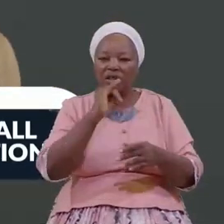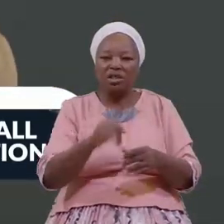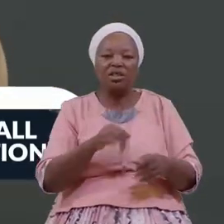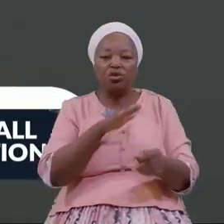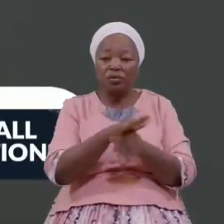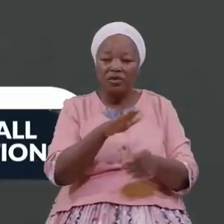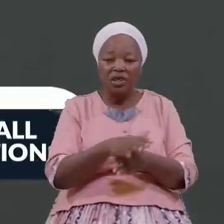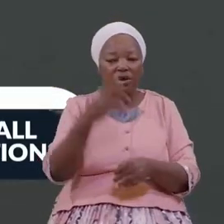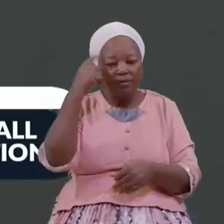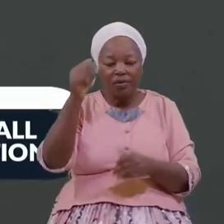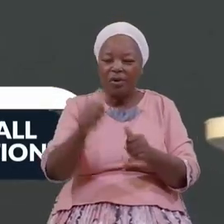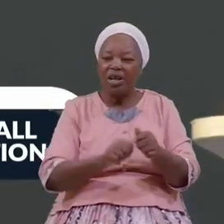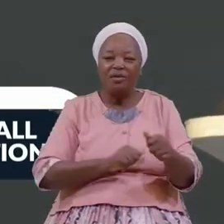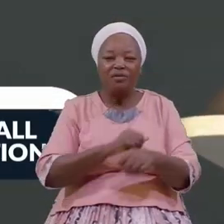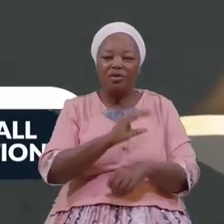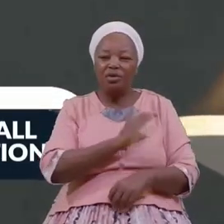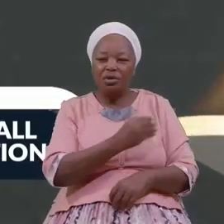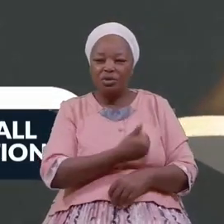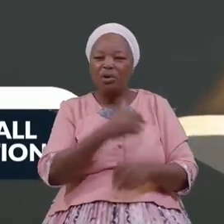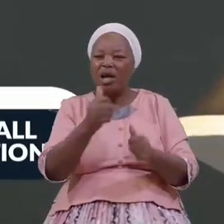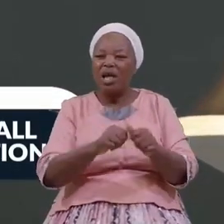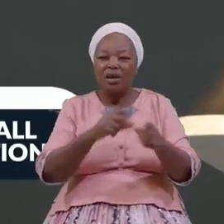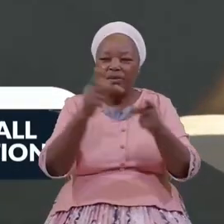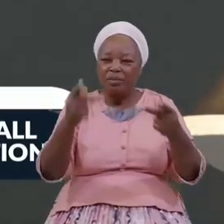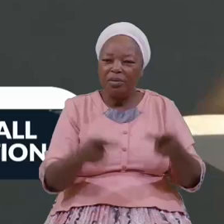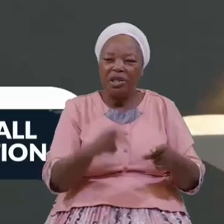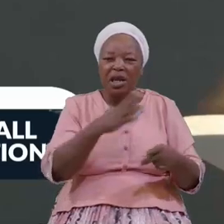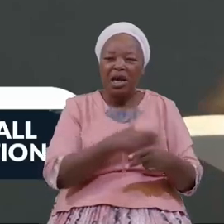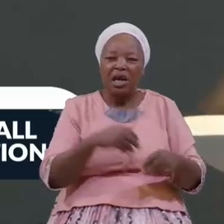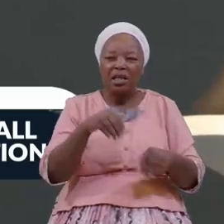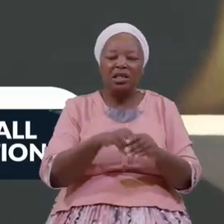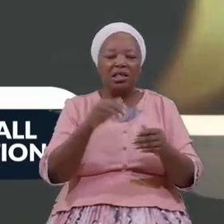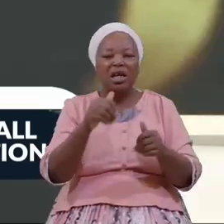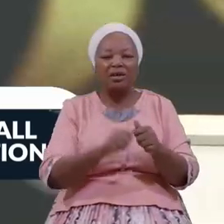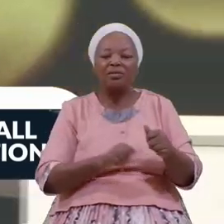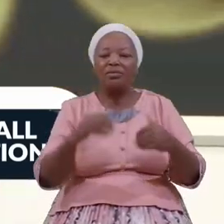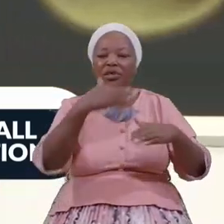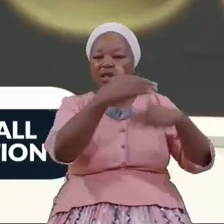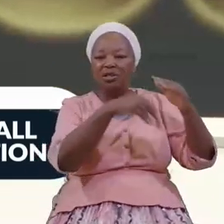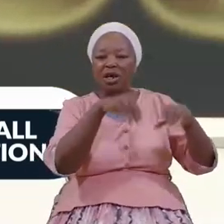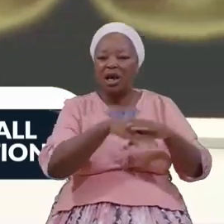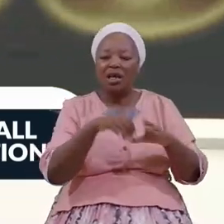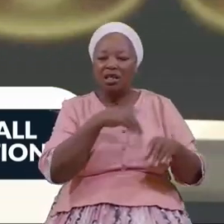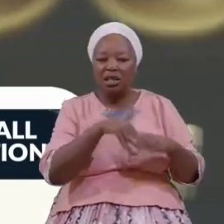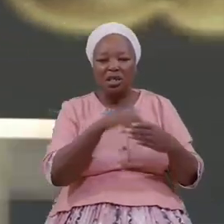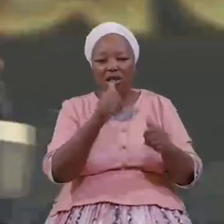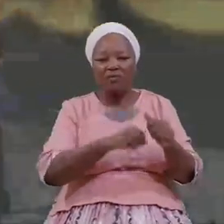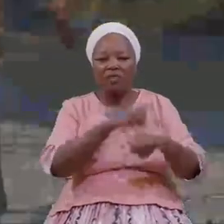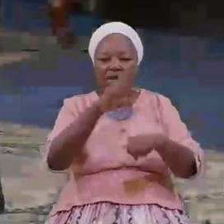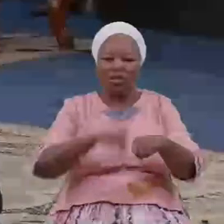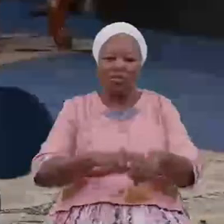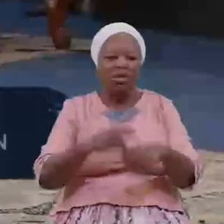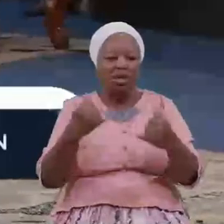pour toutes les âmes, partout, de chaque génération et de chaque nation. On